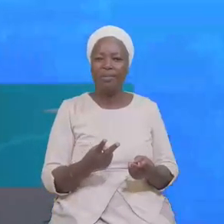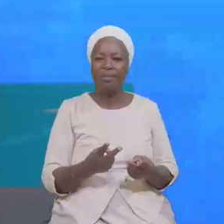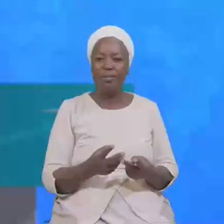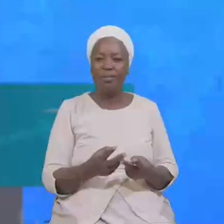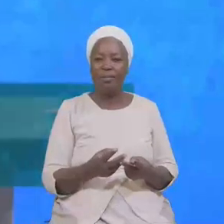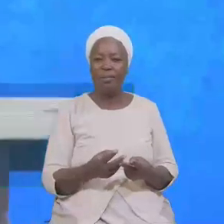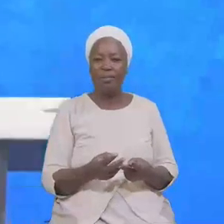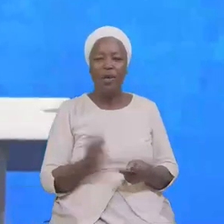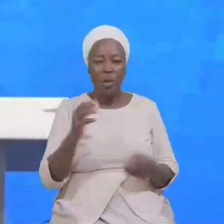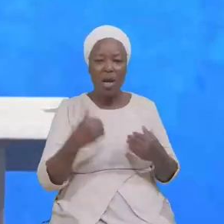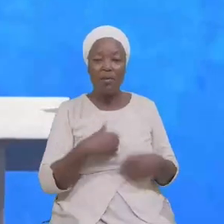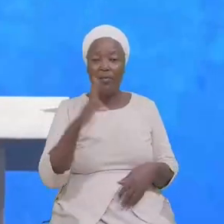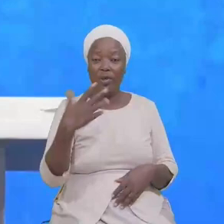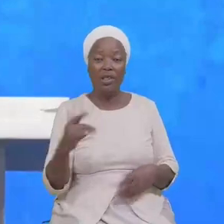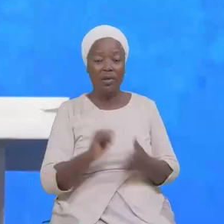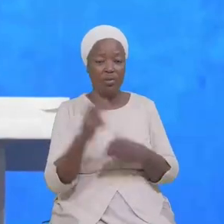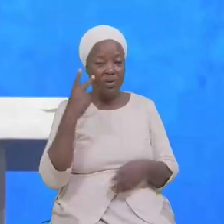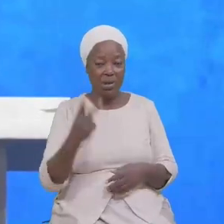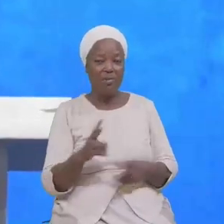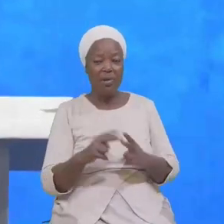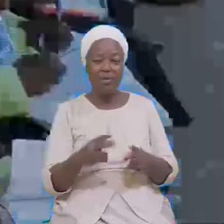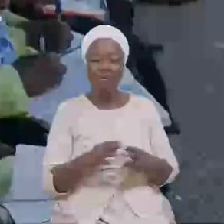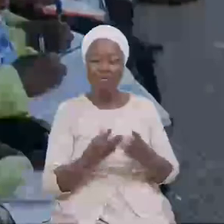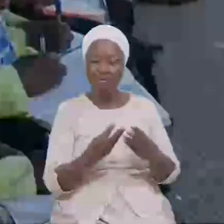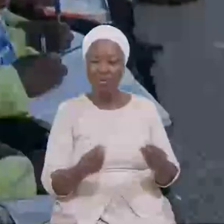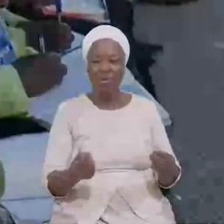Il y a trois choses à considérer rapidement.